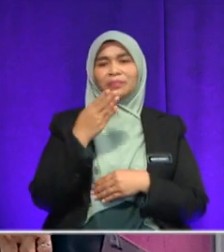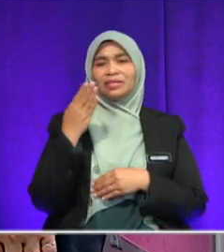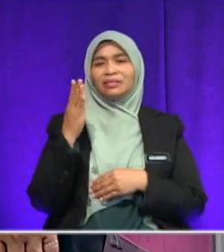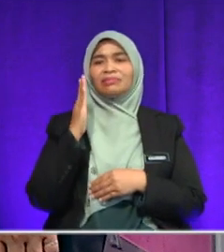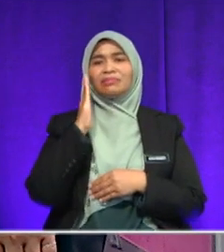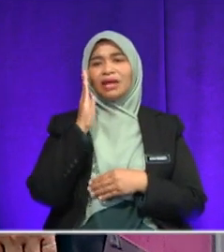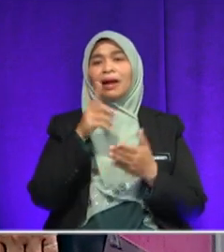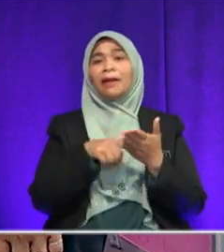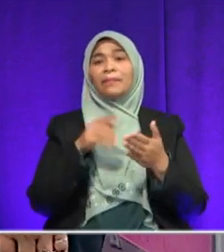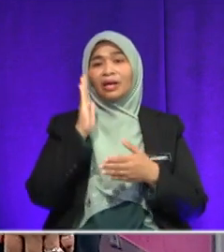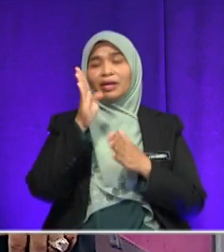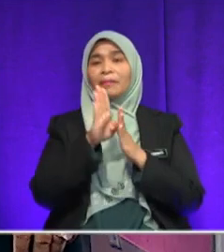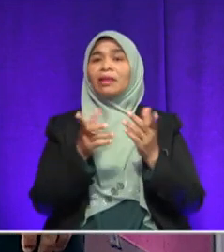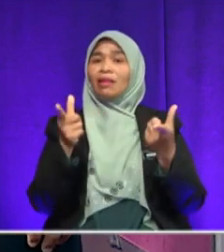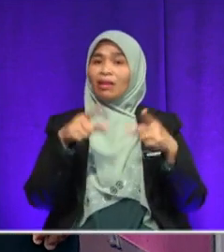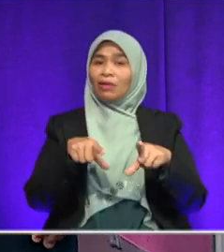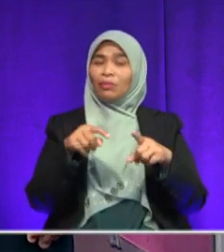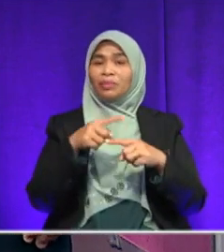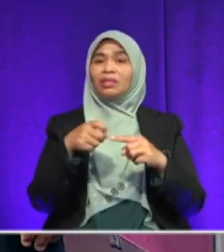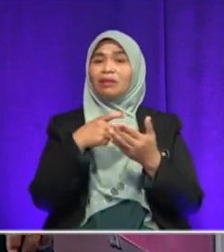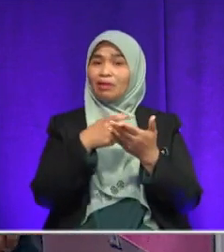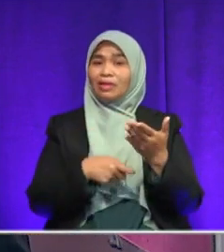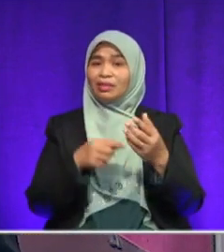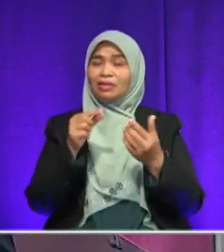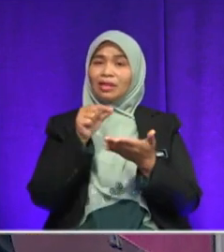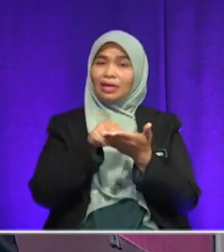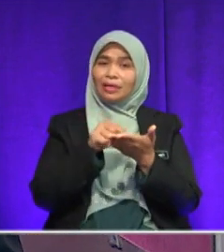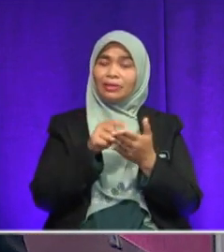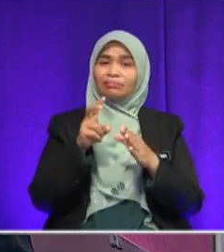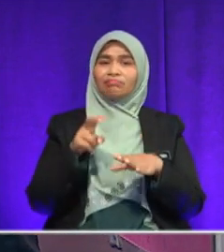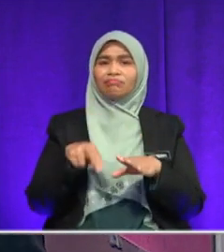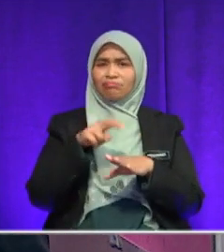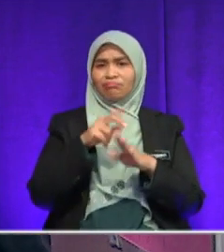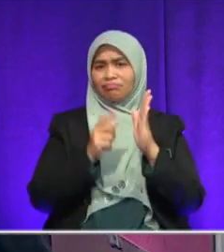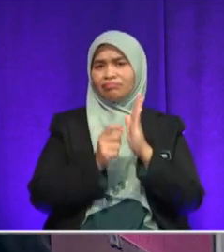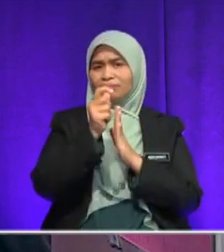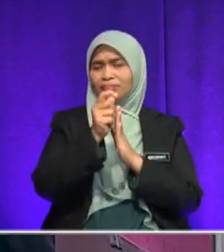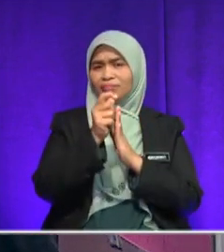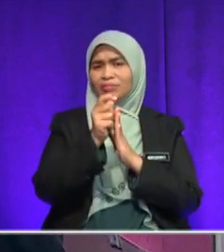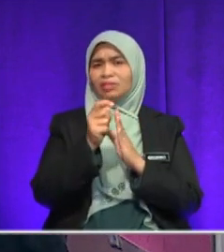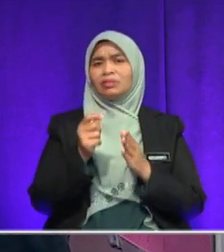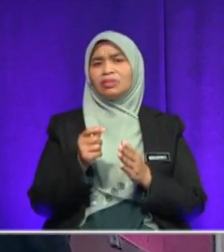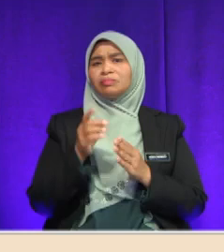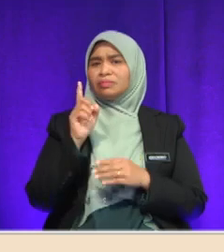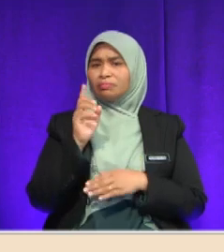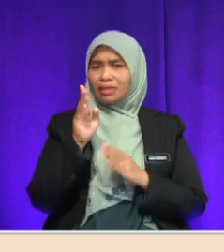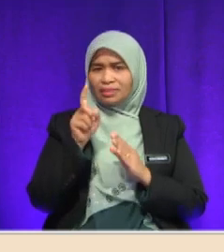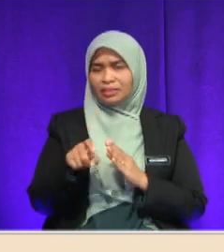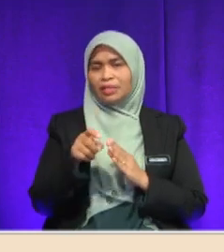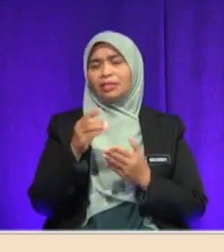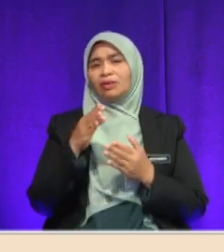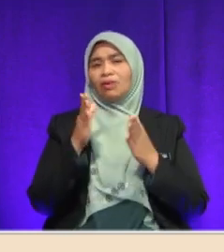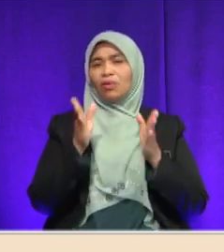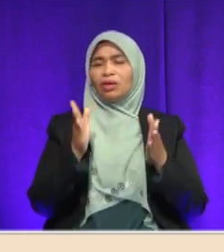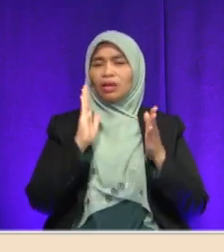berlaku apabila harga ayam naik? So bila harga ayam naik, sudah pasti kita mengurangkan pembelian ke